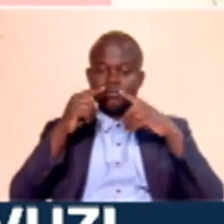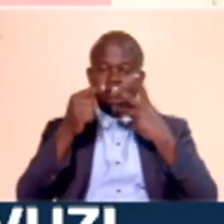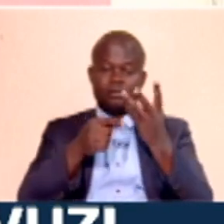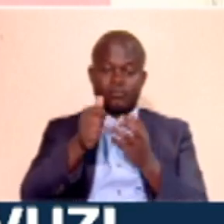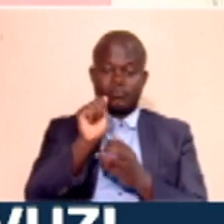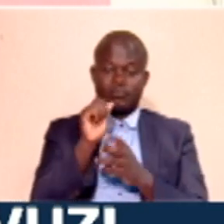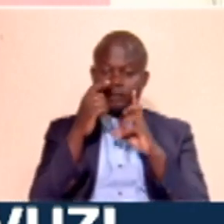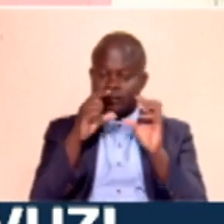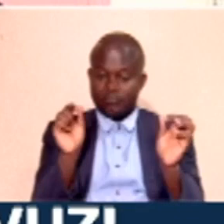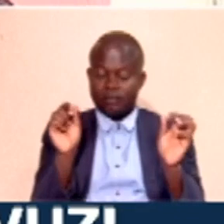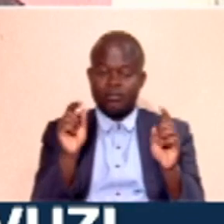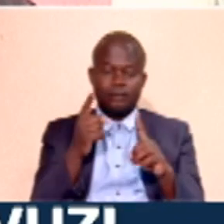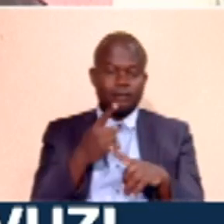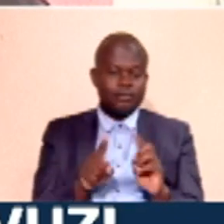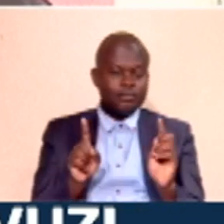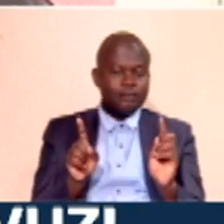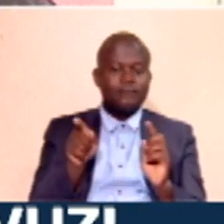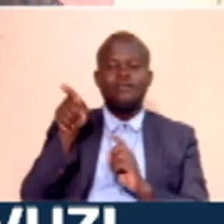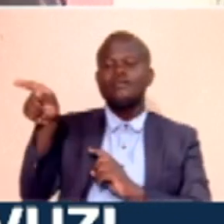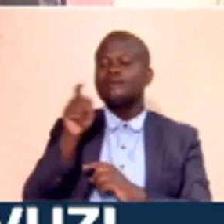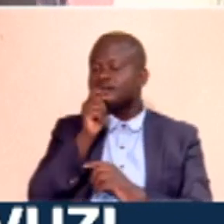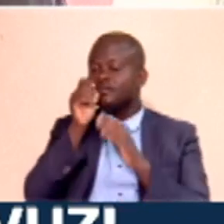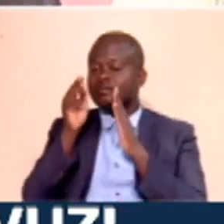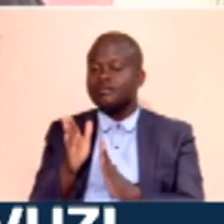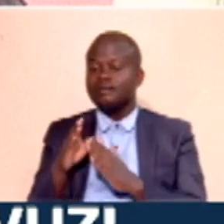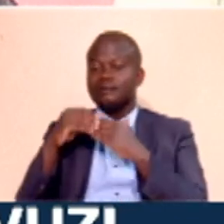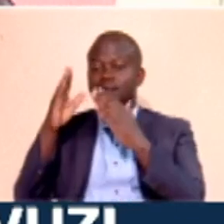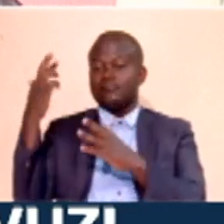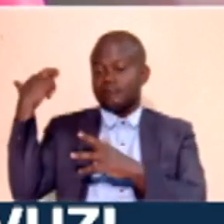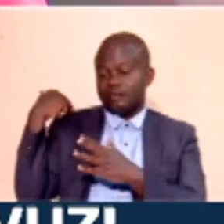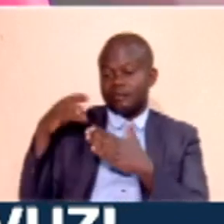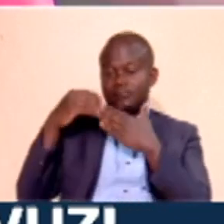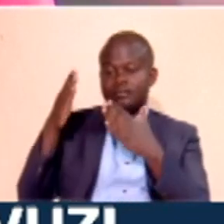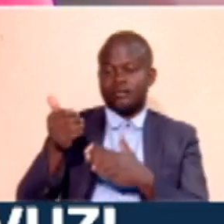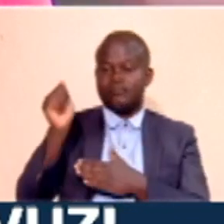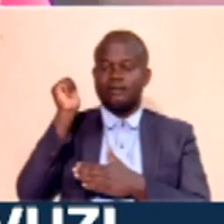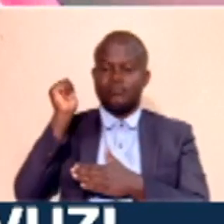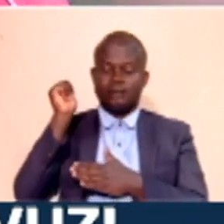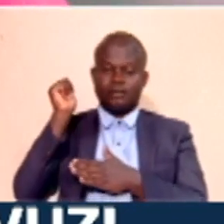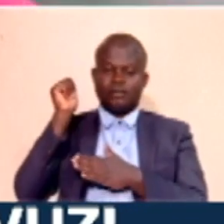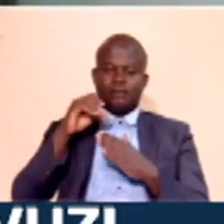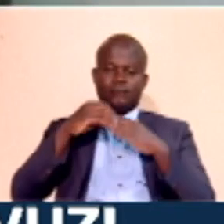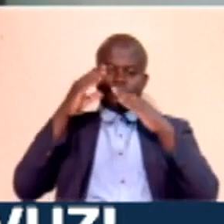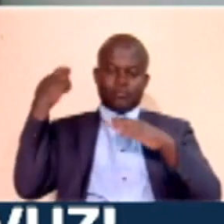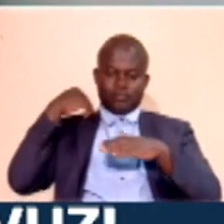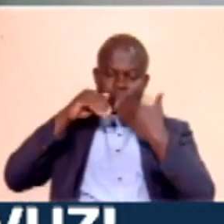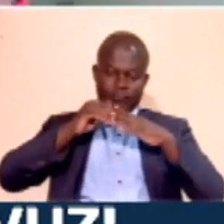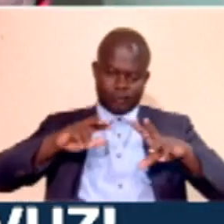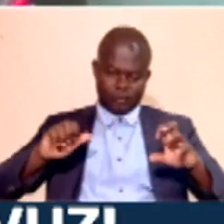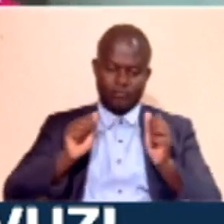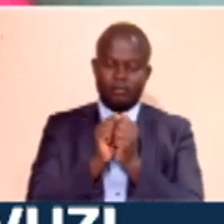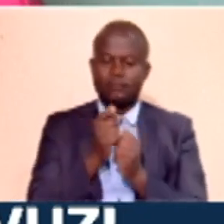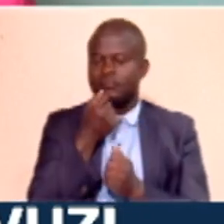bongera ngo bafite 100%. Hanyuma itangazamakuru naryo rikagengwa n'abashinzwe kurigenga. Ubuyobozi bw'ikigo gishinzwe kugenzura ubuziranenge bw'imiti